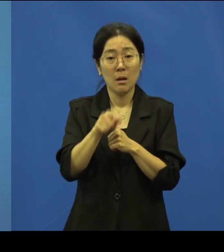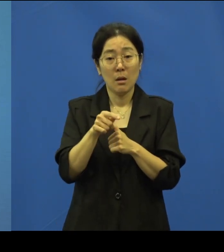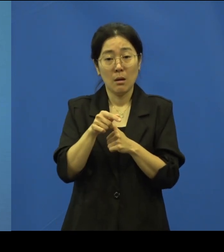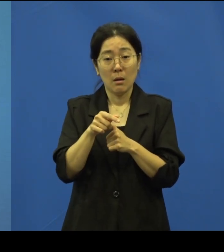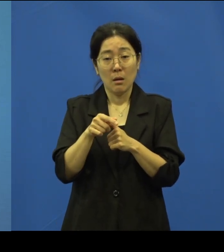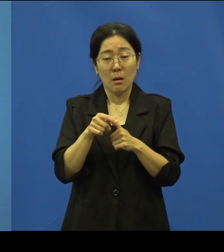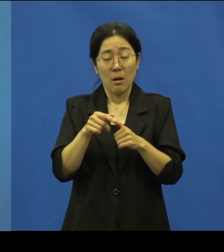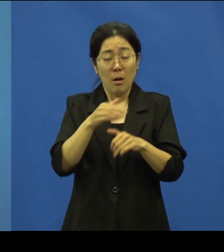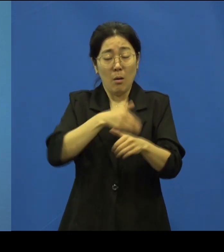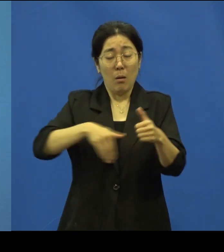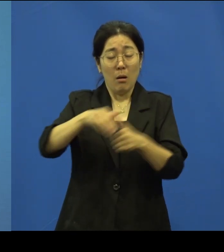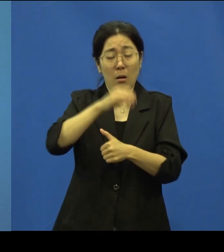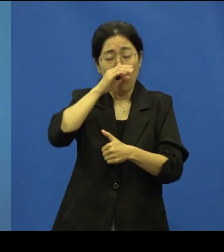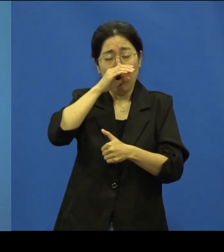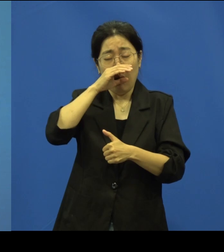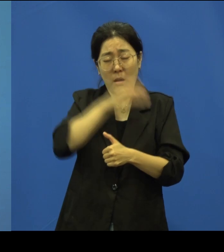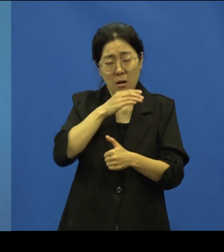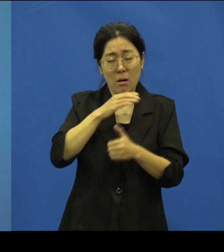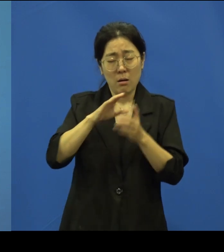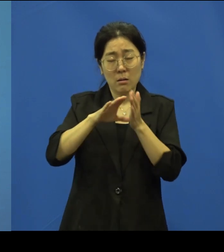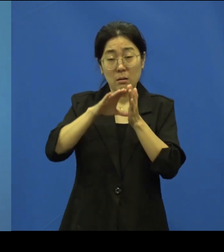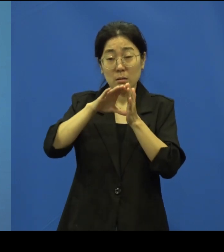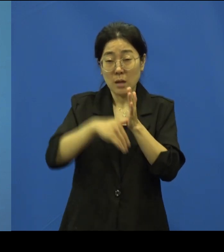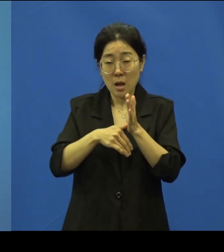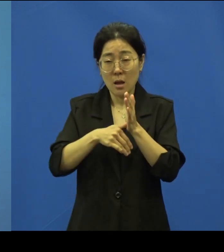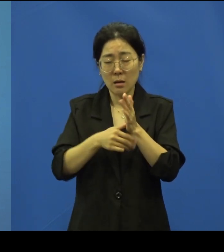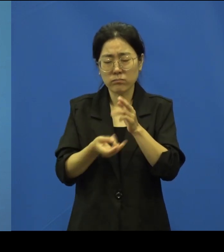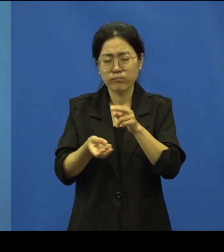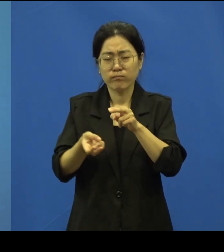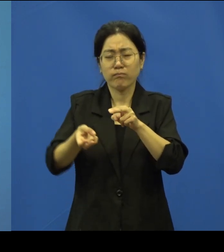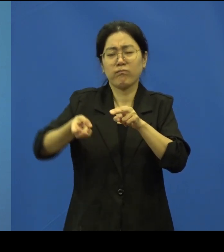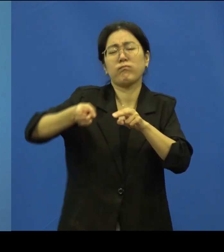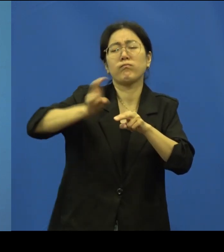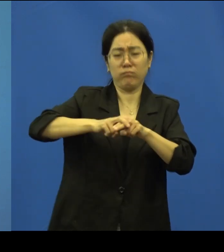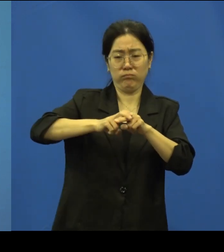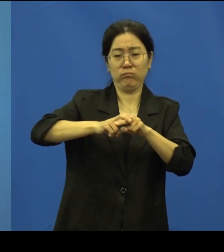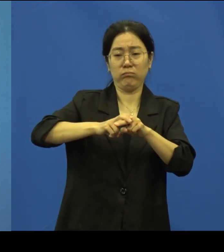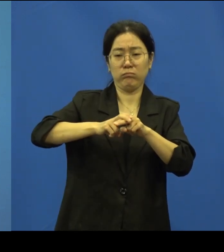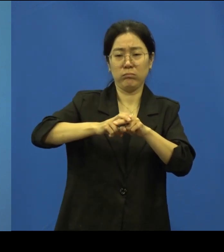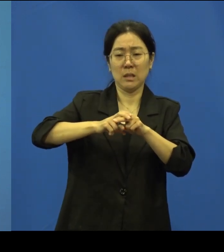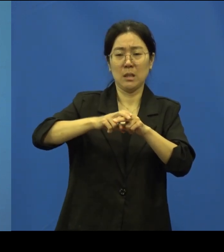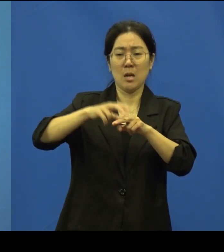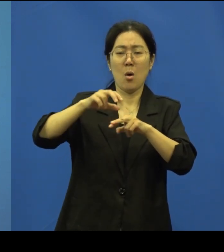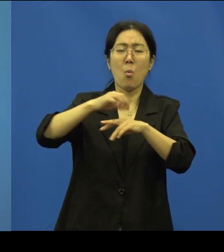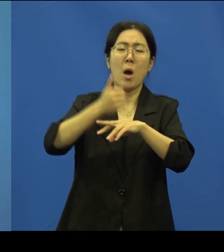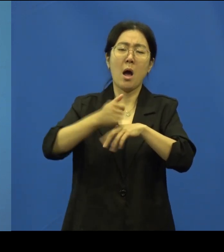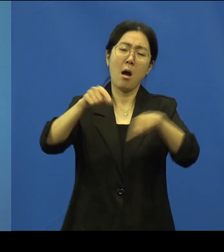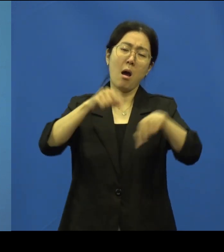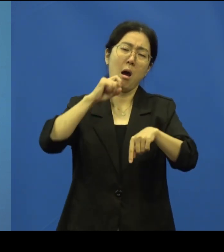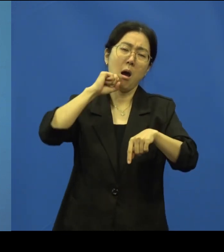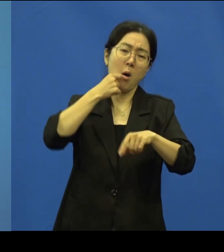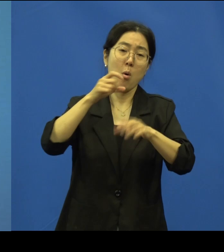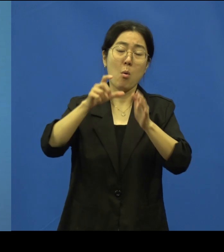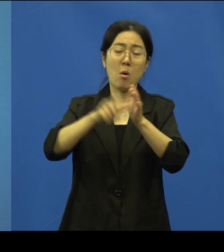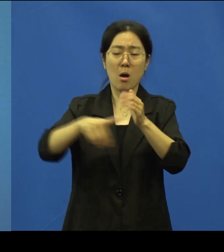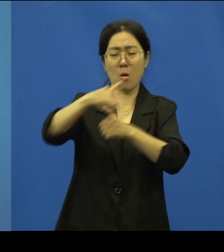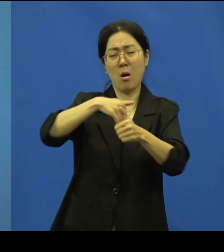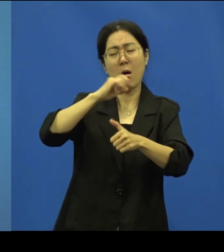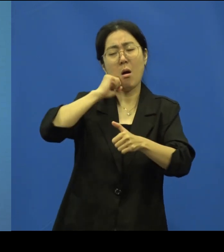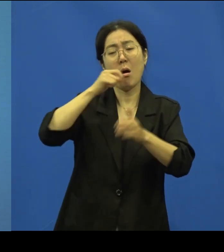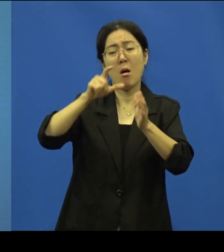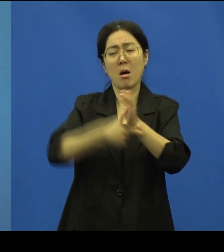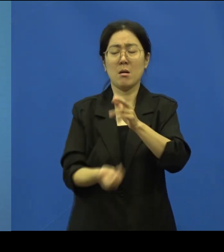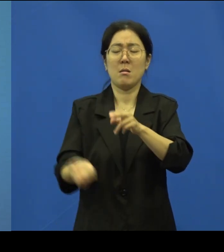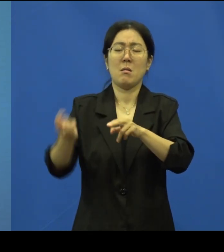가운데서 왕이 됐는데, 그가 왕이 되자마자 펼친 정책이 뭐냐면은 모든 백성으로 하여금